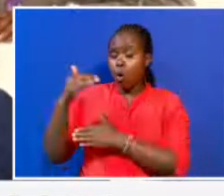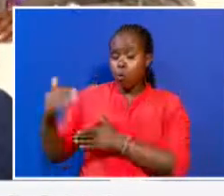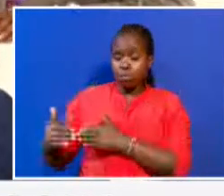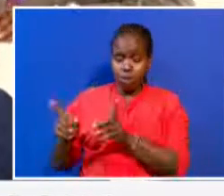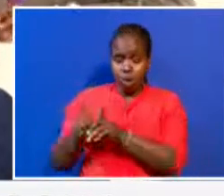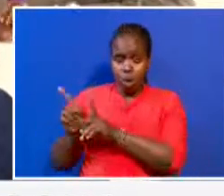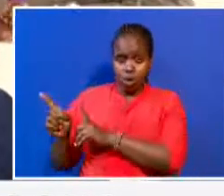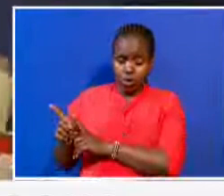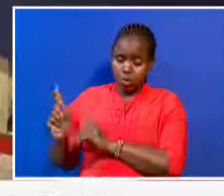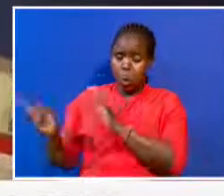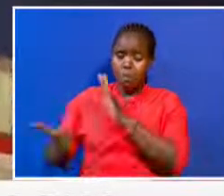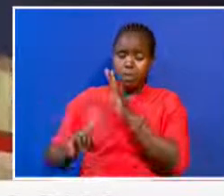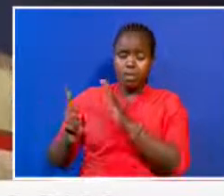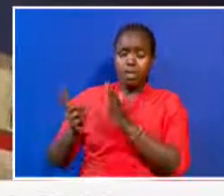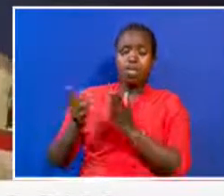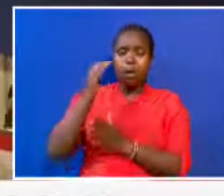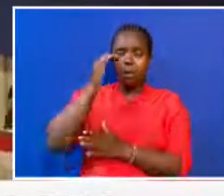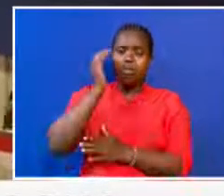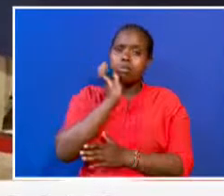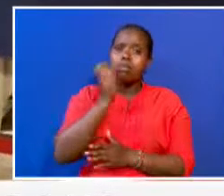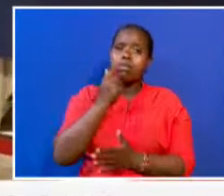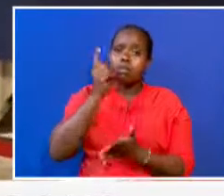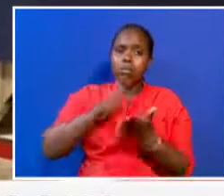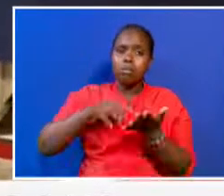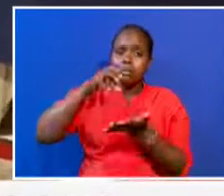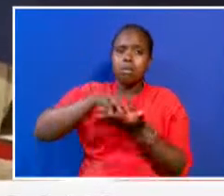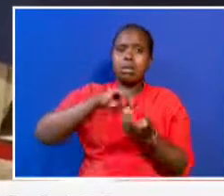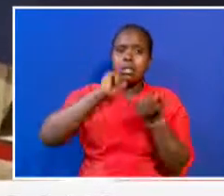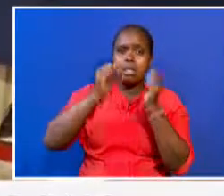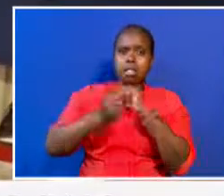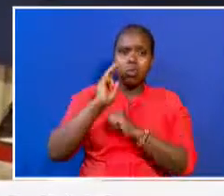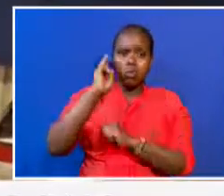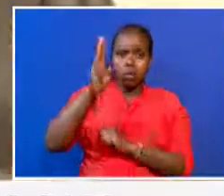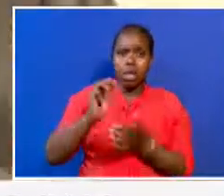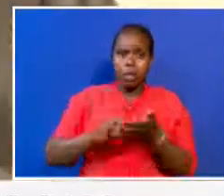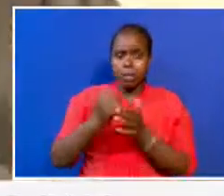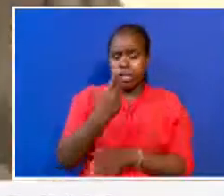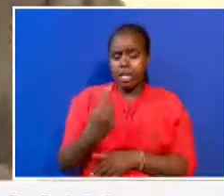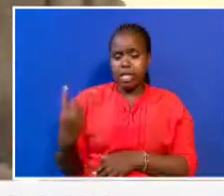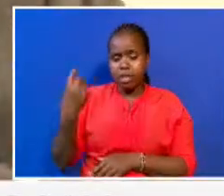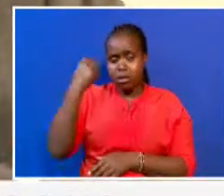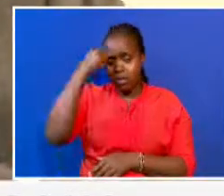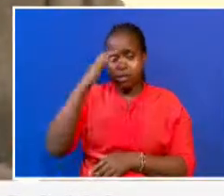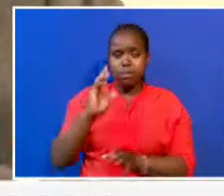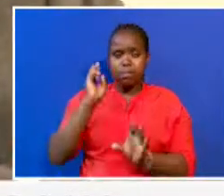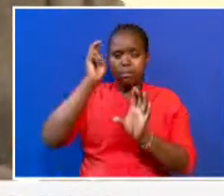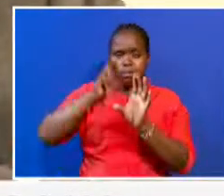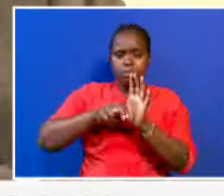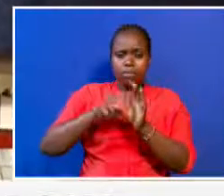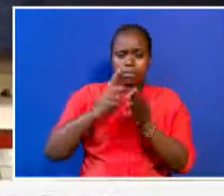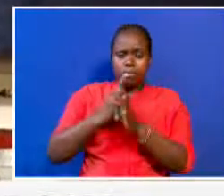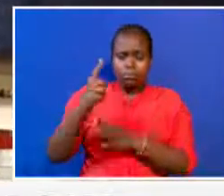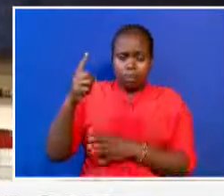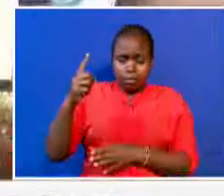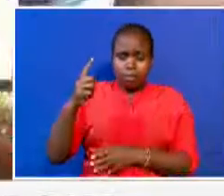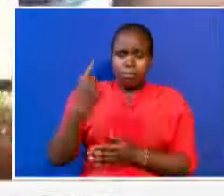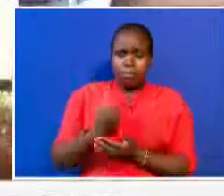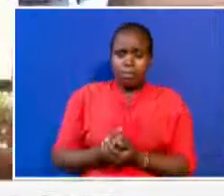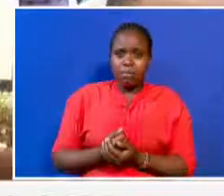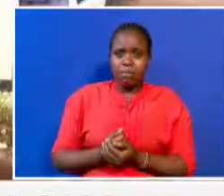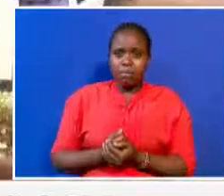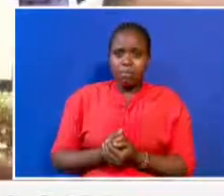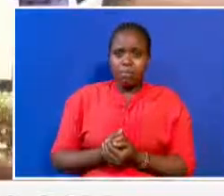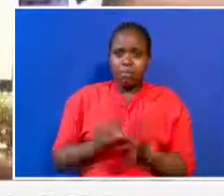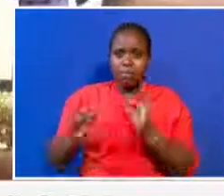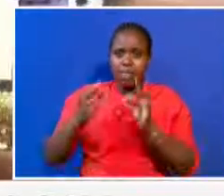Magoha akizungumza kule Thika amesema kuwa visa hivyo vitarekebishwa na kwamba kila mwanafunzi atajiunga na kidato cha kwanza.